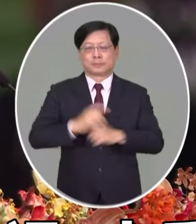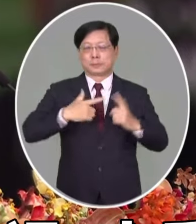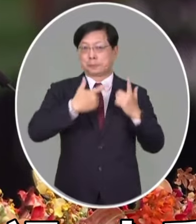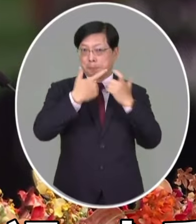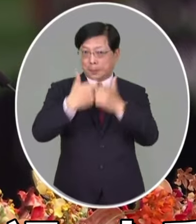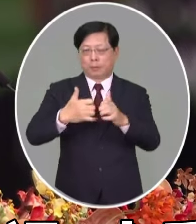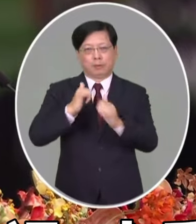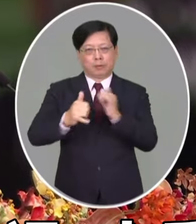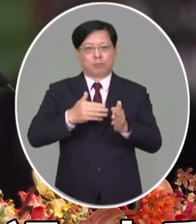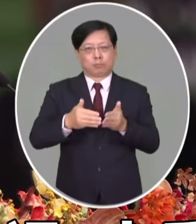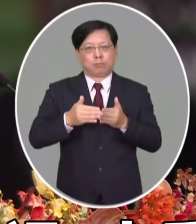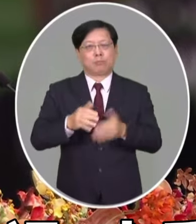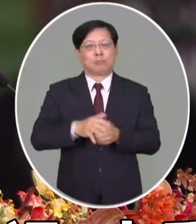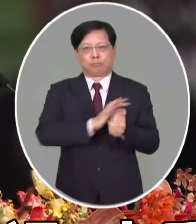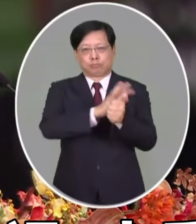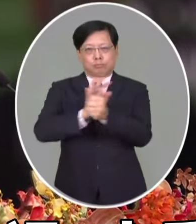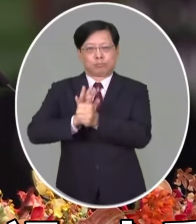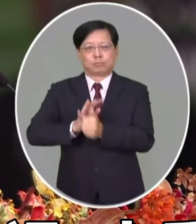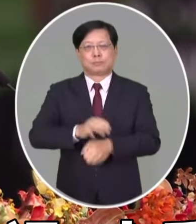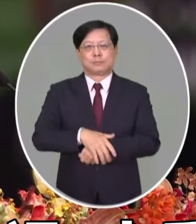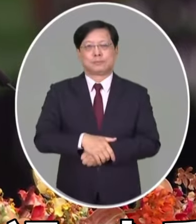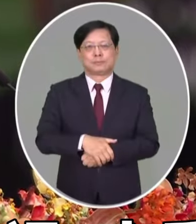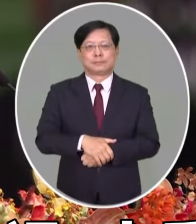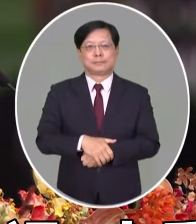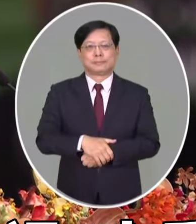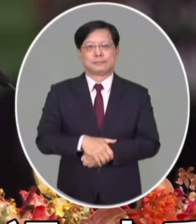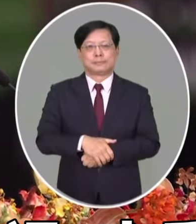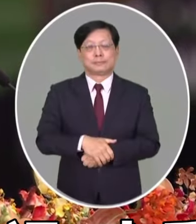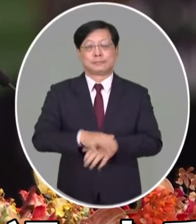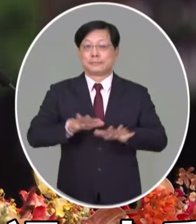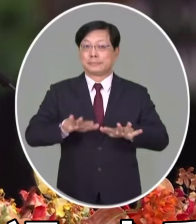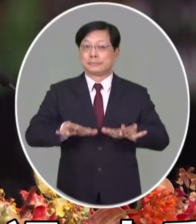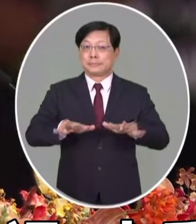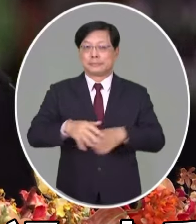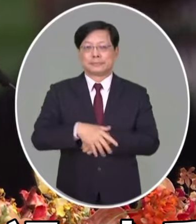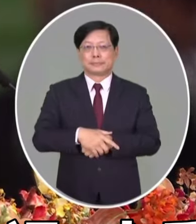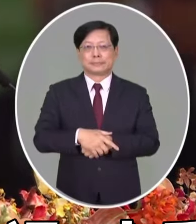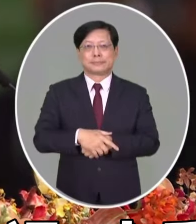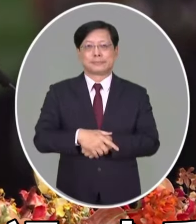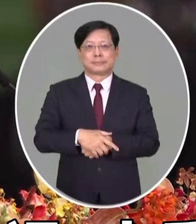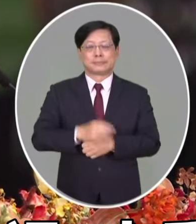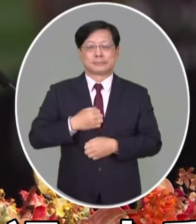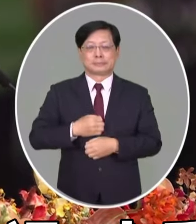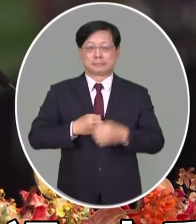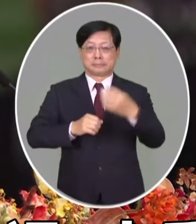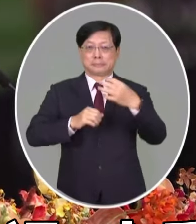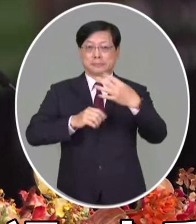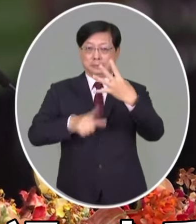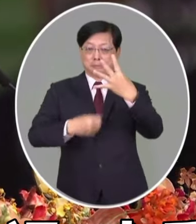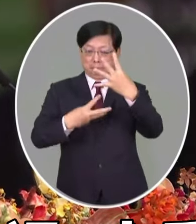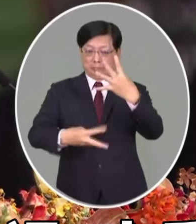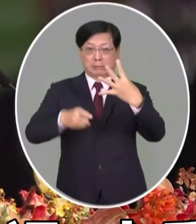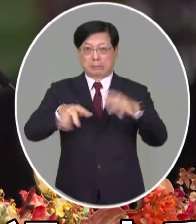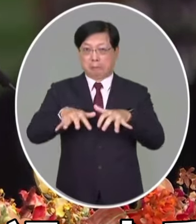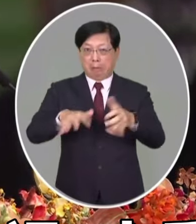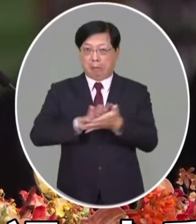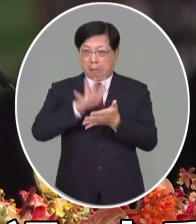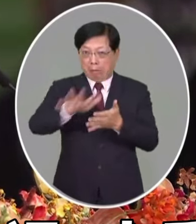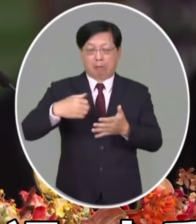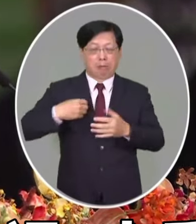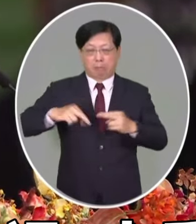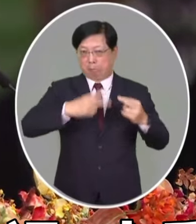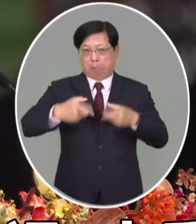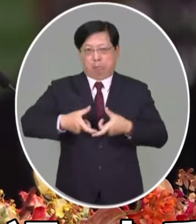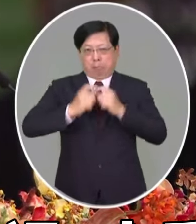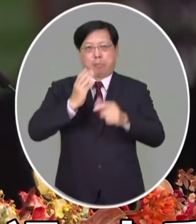应民意，服务人民。目前零四、零三灾后的复原工作正在进